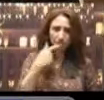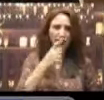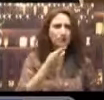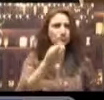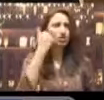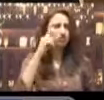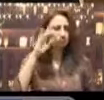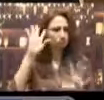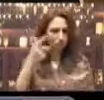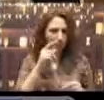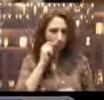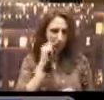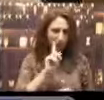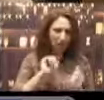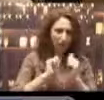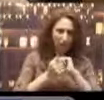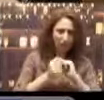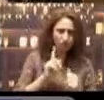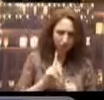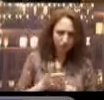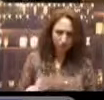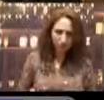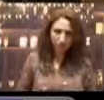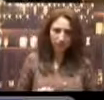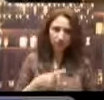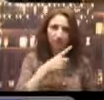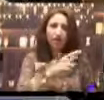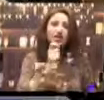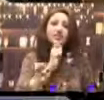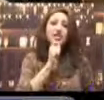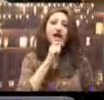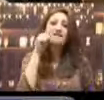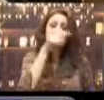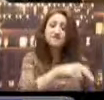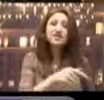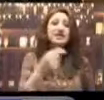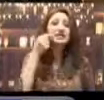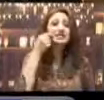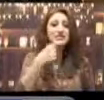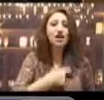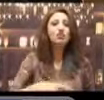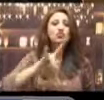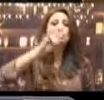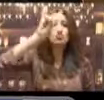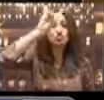بس عايز اقول لك حاجه، في حاجه اسمها ضعف الانسان الانسان ان الشيطان يتسلل شويه للانسان